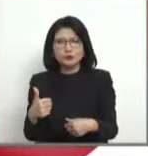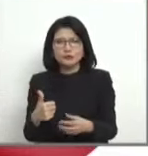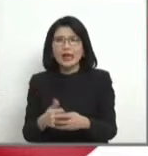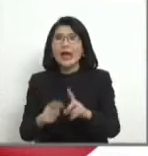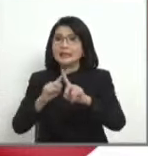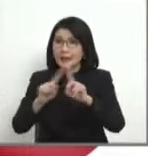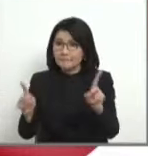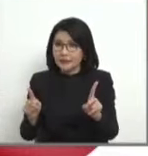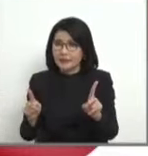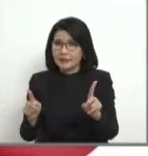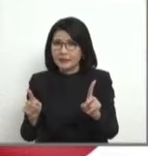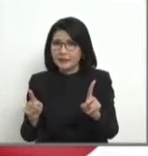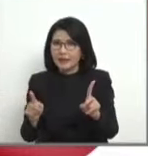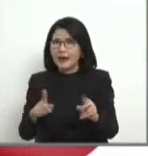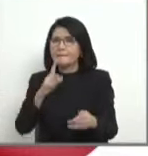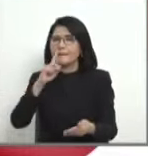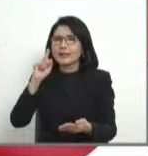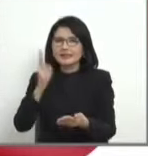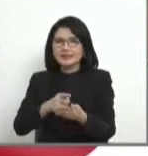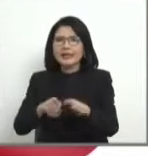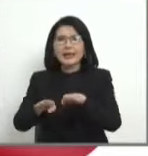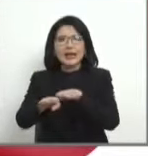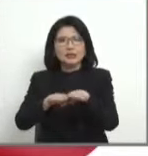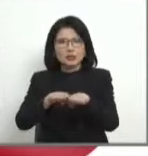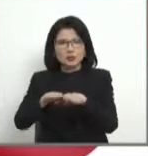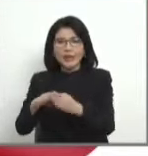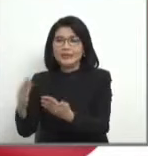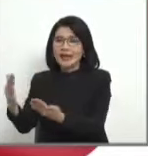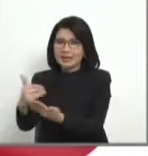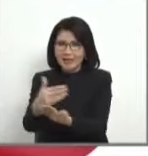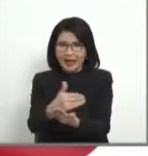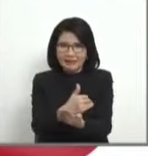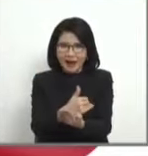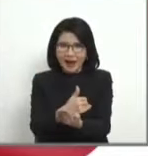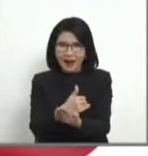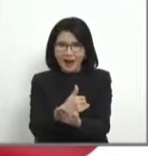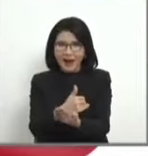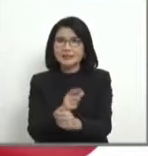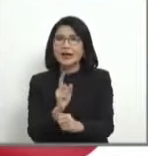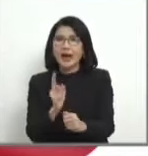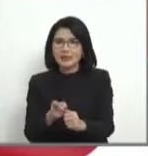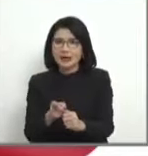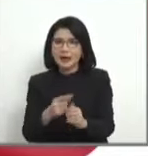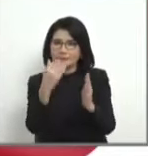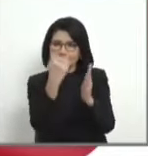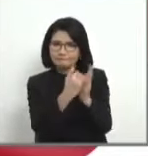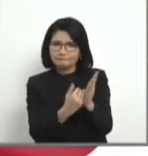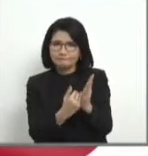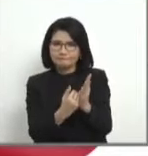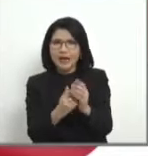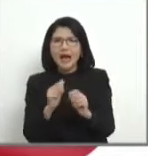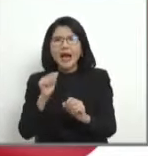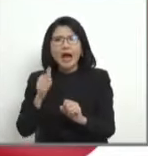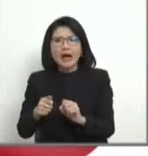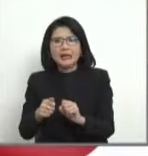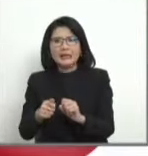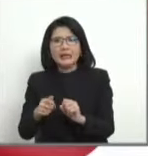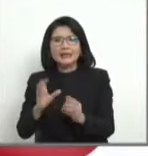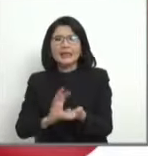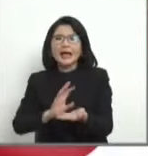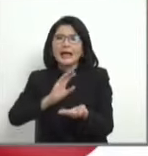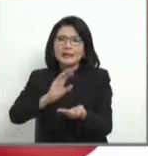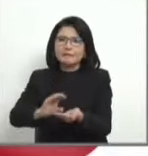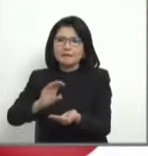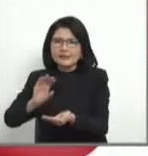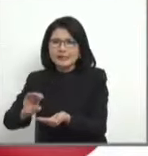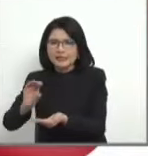ya, tapinya memastikan sesuai dengan data yang ada, supaya apa yang kita investasikan